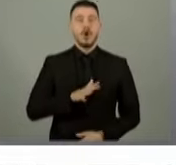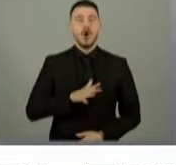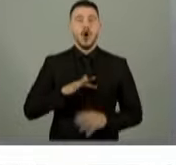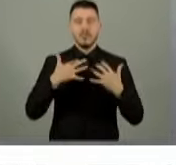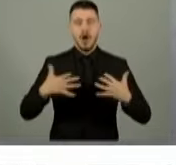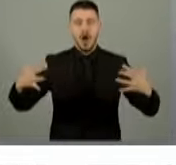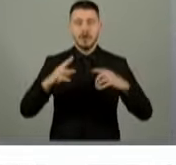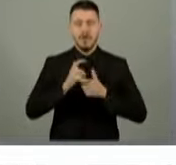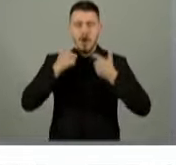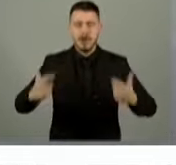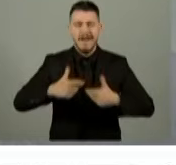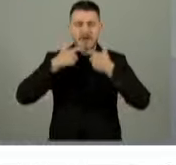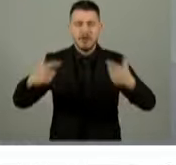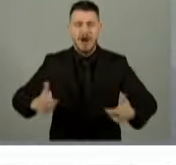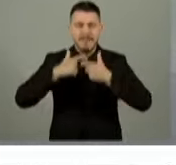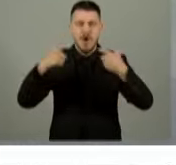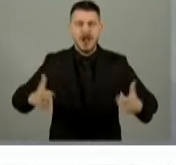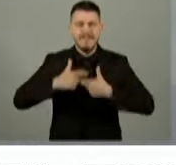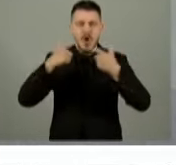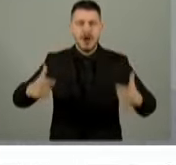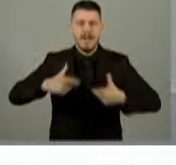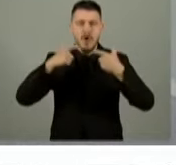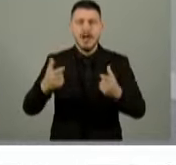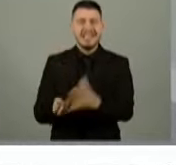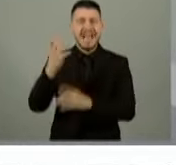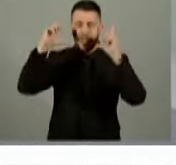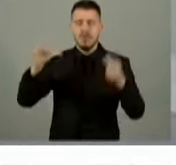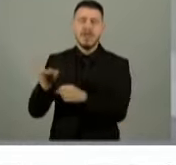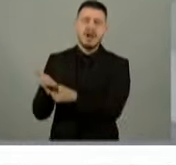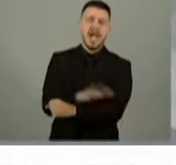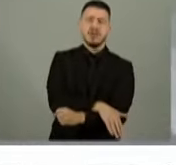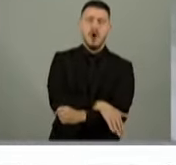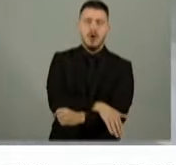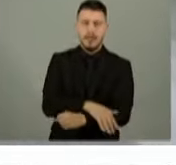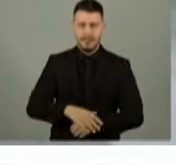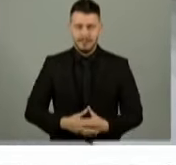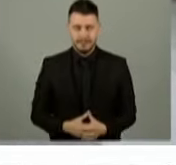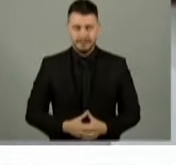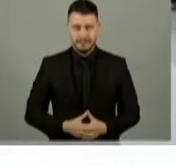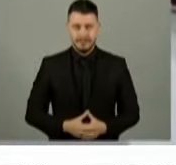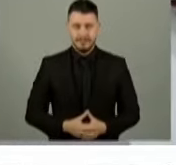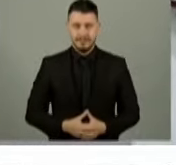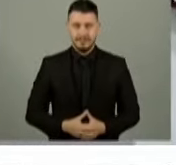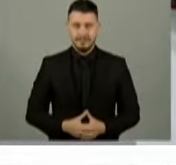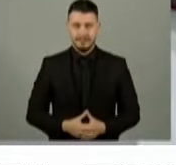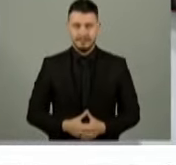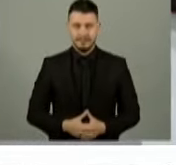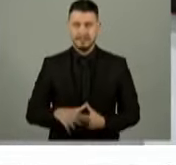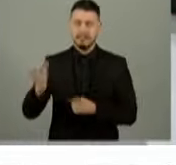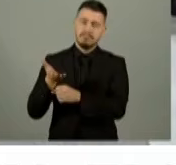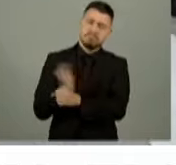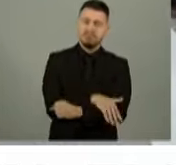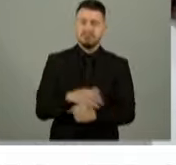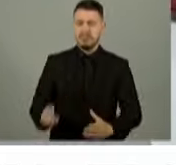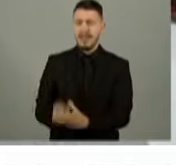του Αλέξη Τσίπρα. Και μέσα σε όλο αυτό το περιβάλλον ξαναβρίσκεται ξανά σε μια έτσι μεγάλη